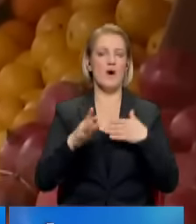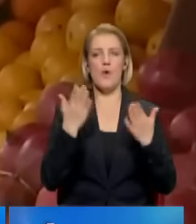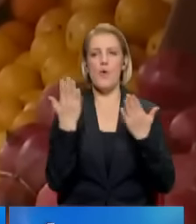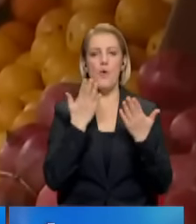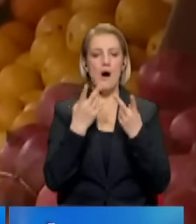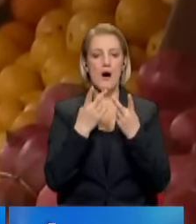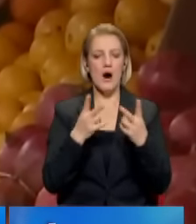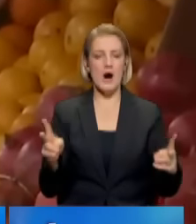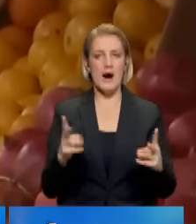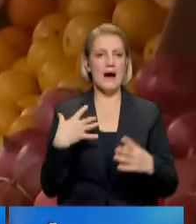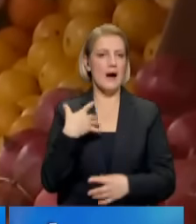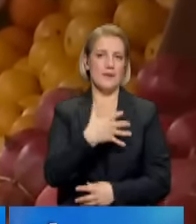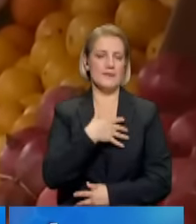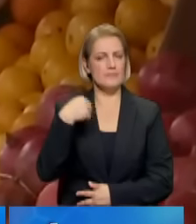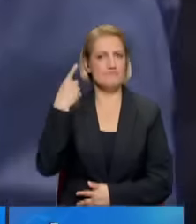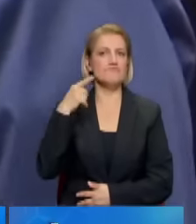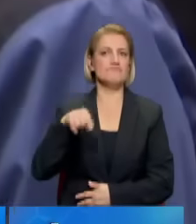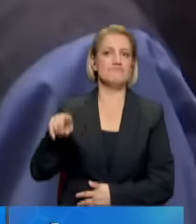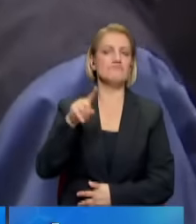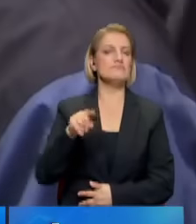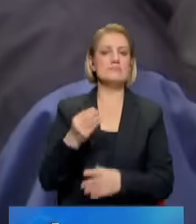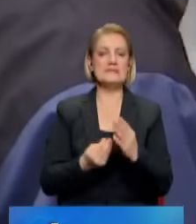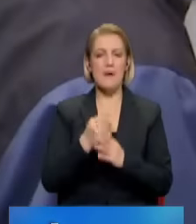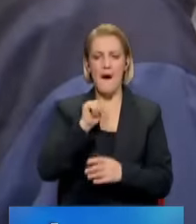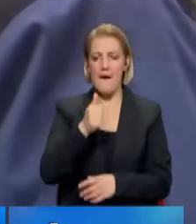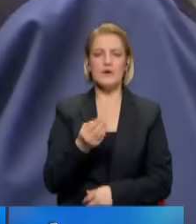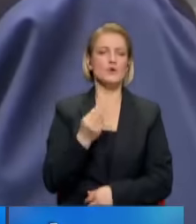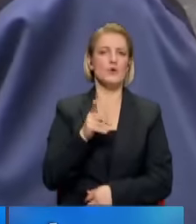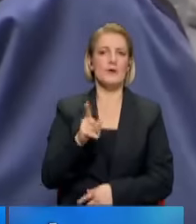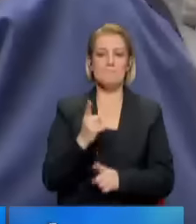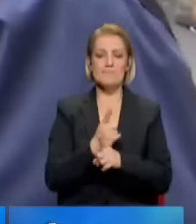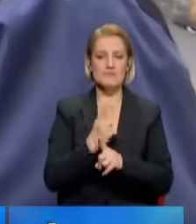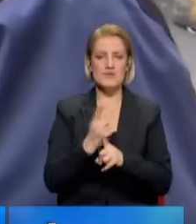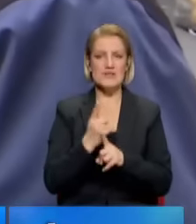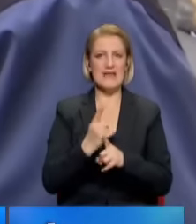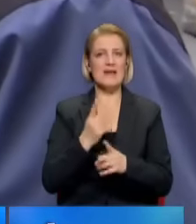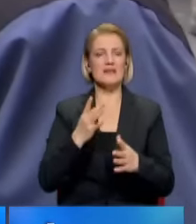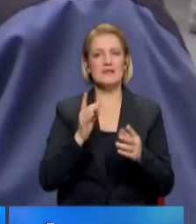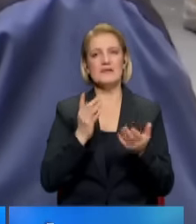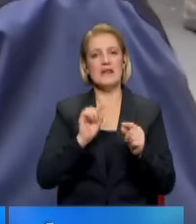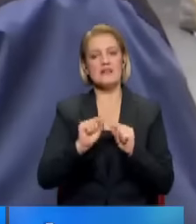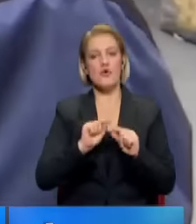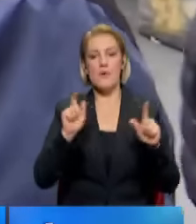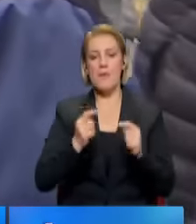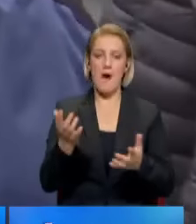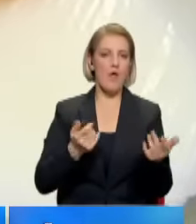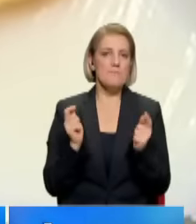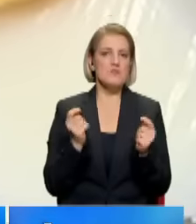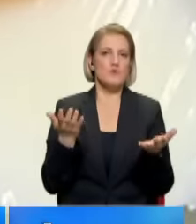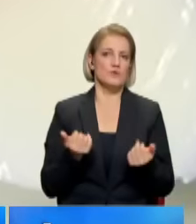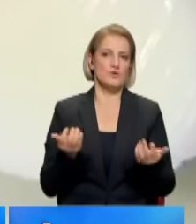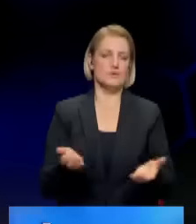okullar açılırken anneleri düşündürüyor. Sabahları her gün yiyorlar. Bir şeylerden kısarak şöyle böyle alıyoruz, alacağız